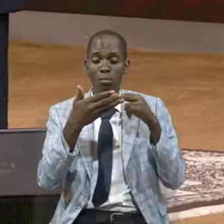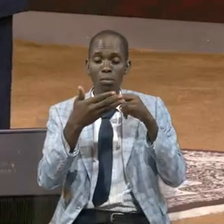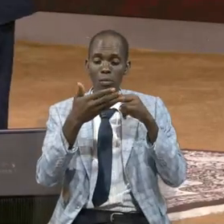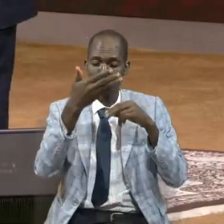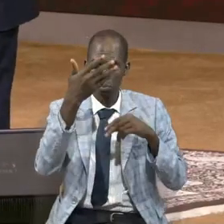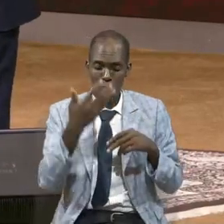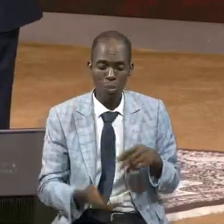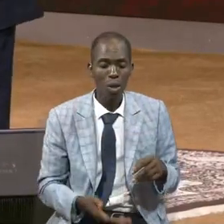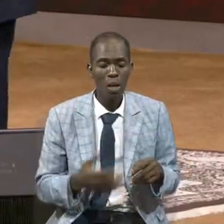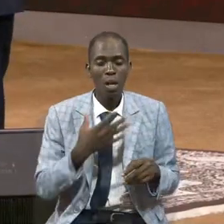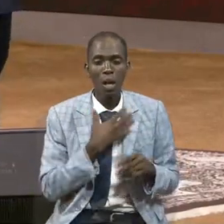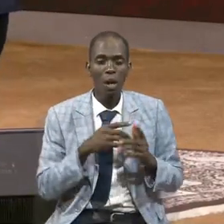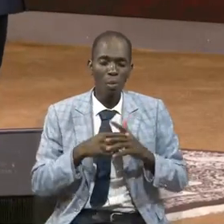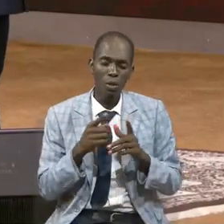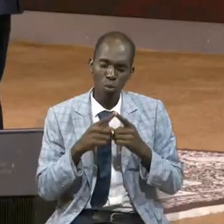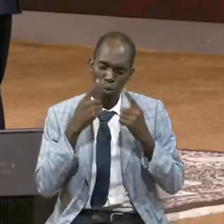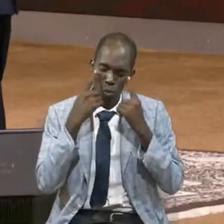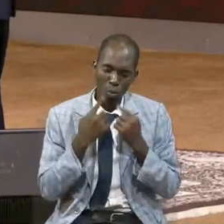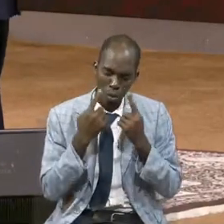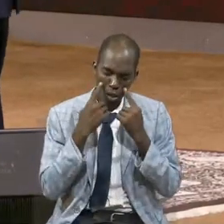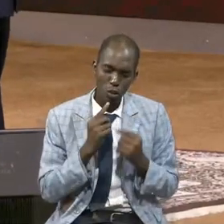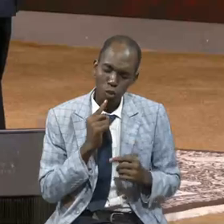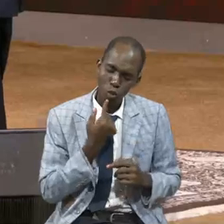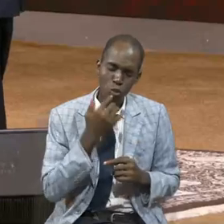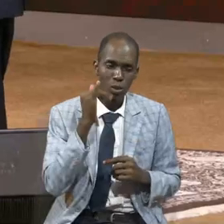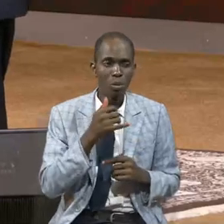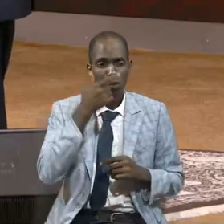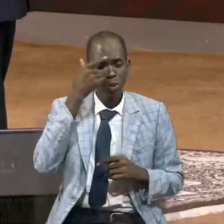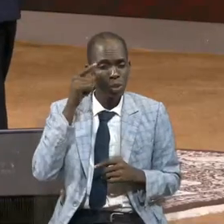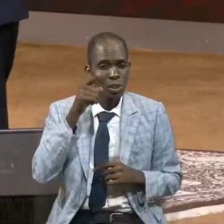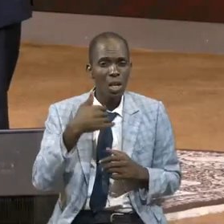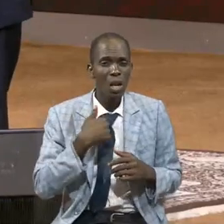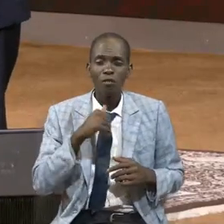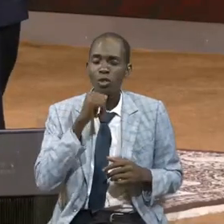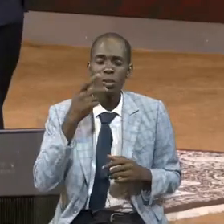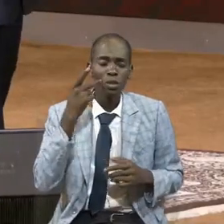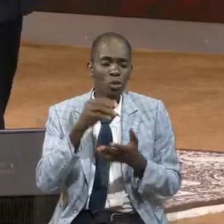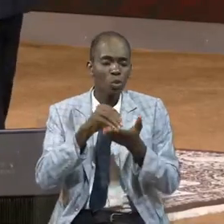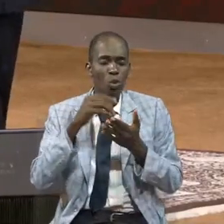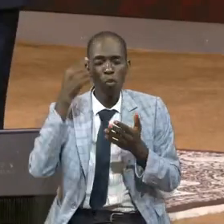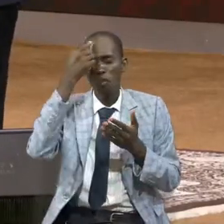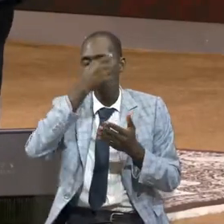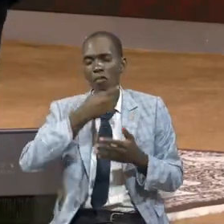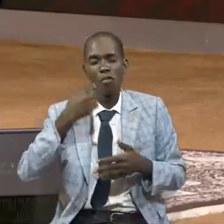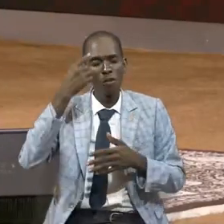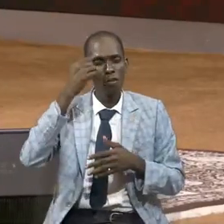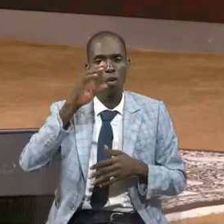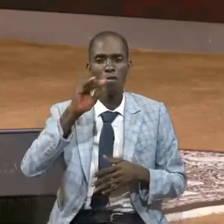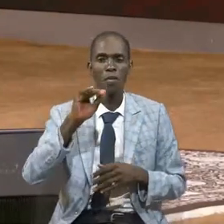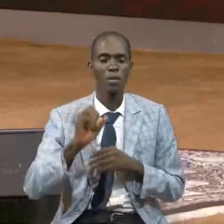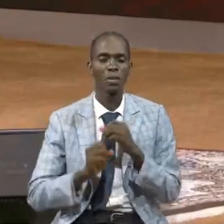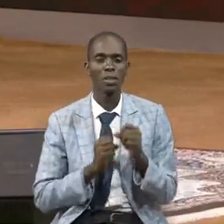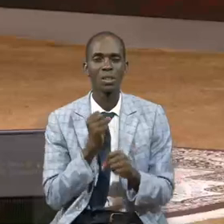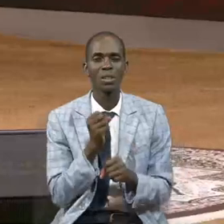vu, il a cassé le miroir et commencé à pleurer à profusion parce qu'il n'avait pas pu voir ce visage-là